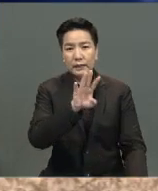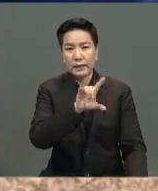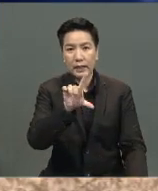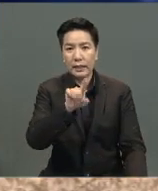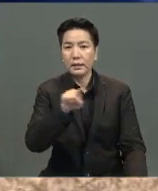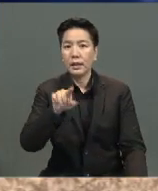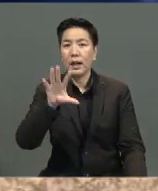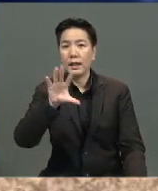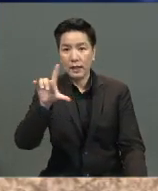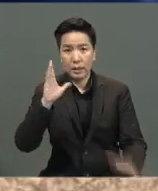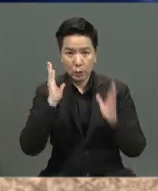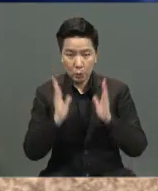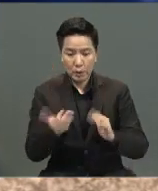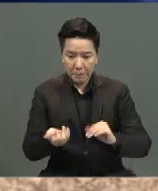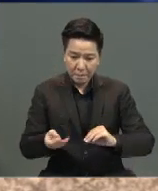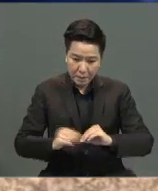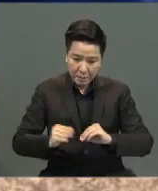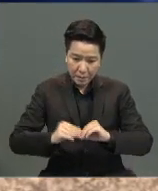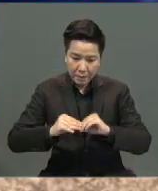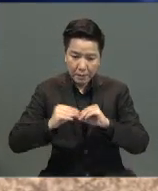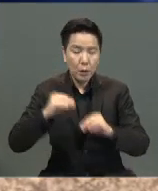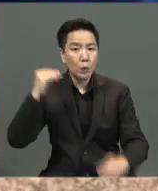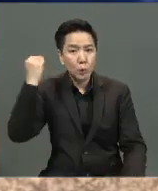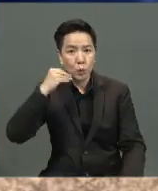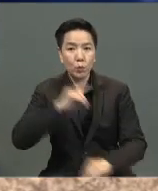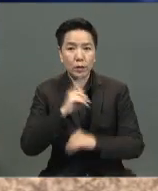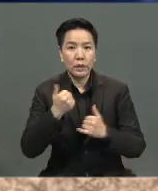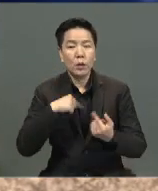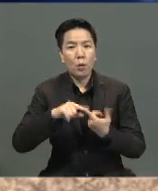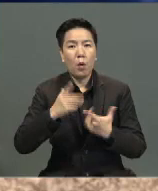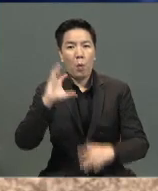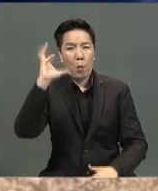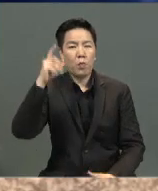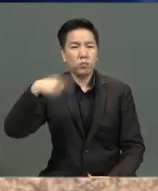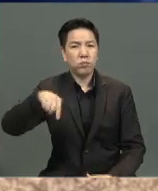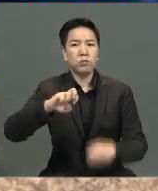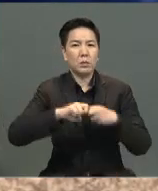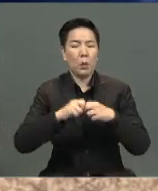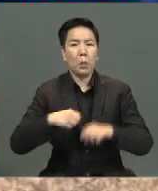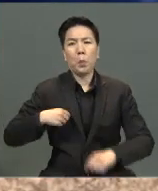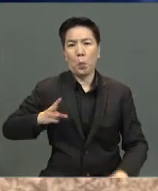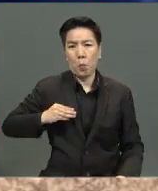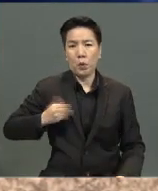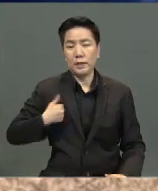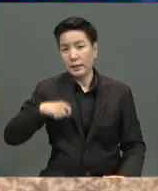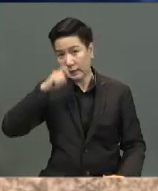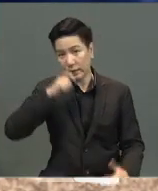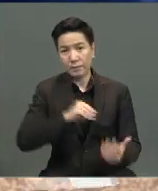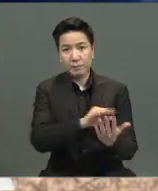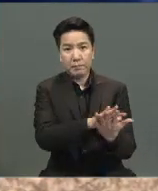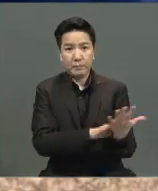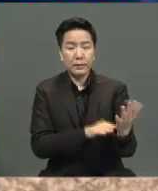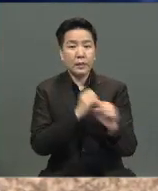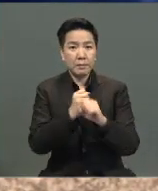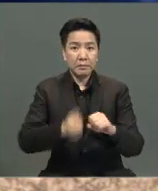วแล้วก็วันนี้ก็เพิ่มขึ้นทุกวันสถานการณ์โลกยังน่ากลัวอยู่ตัวเราเองก็ประเทศไทยเองแม้ว่าจะประสบความสำเร็